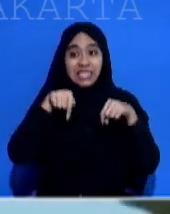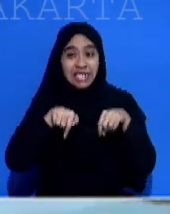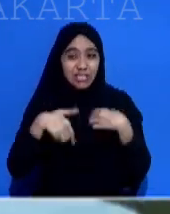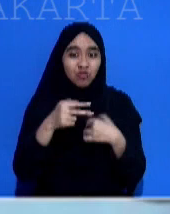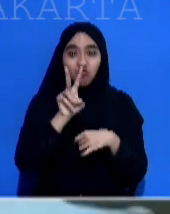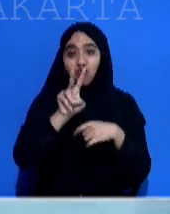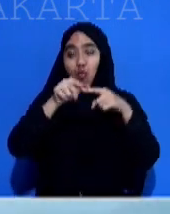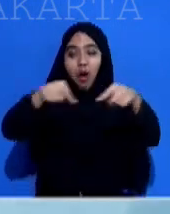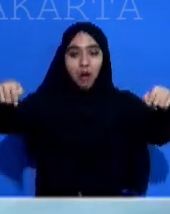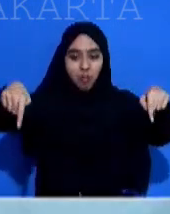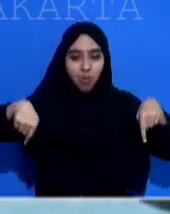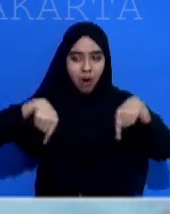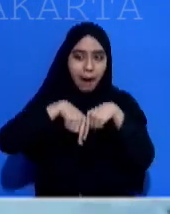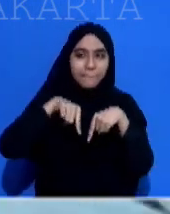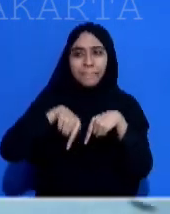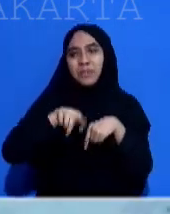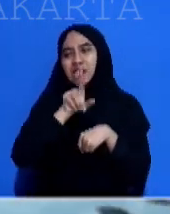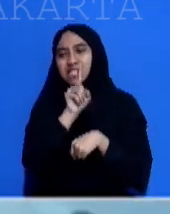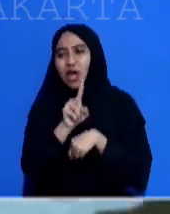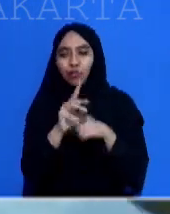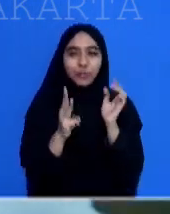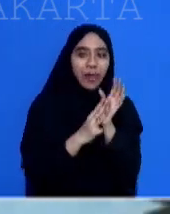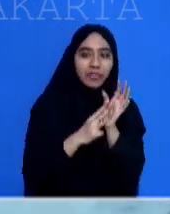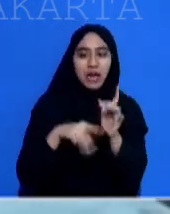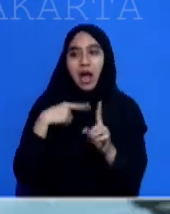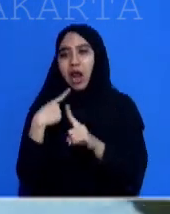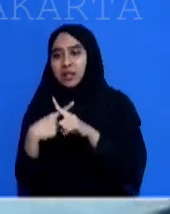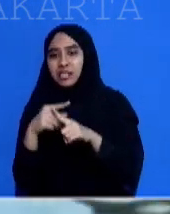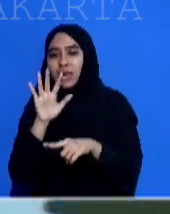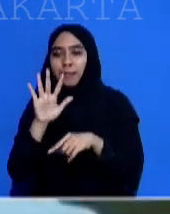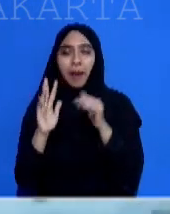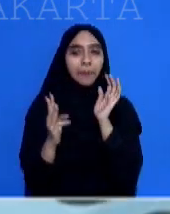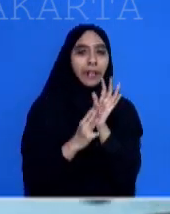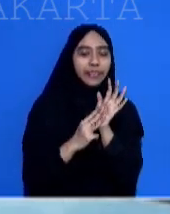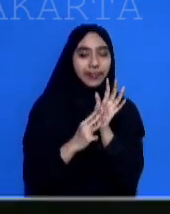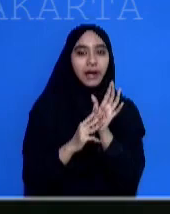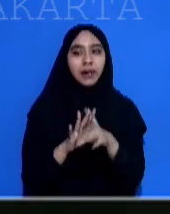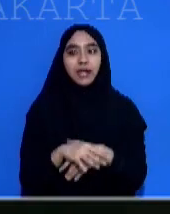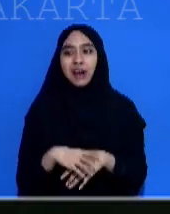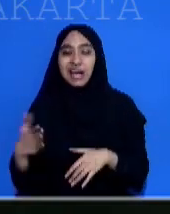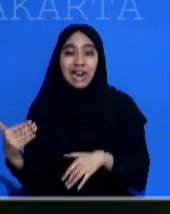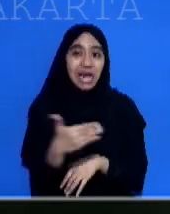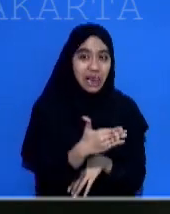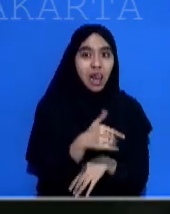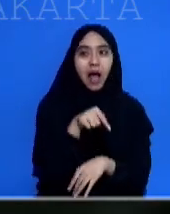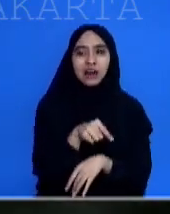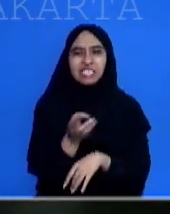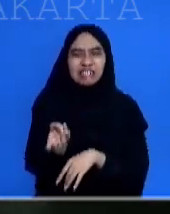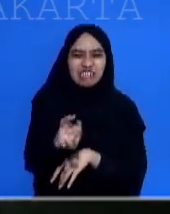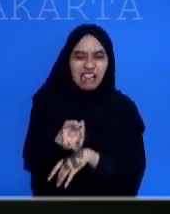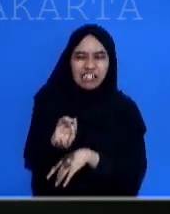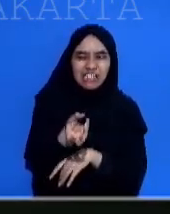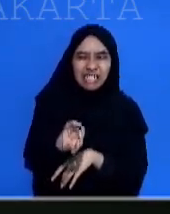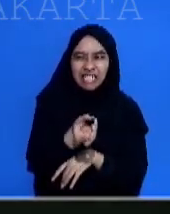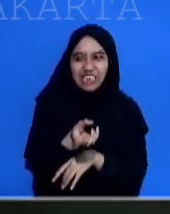blumbang kanthi ukuran 1 meter kaping gangsal meter. Kapilihipun usaha ndamel winih ulam nila menika jalaran asilipun langkung